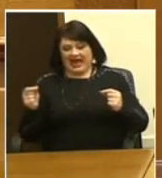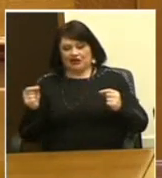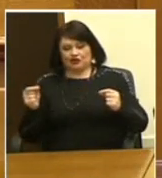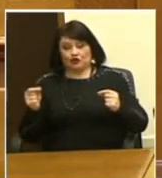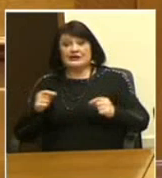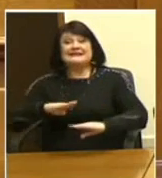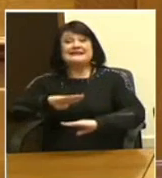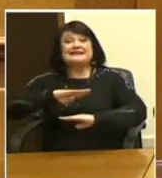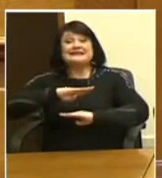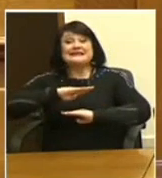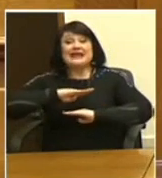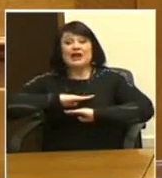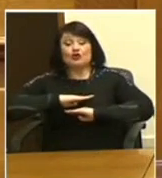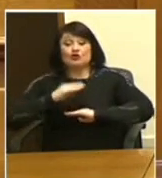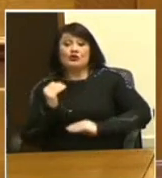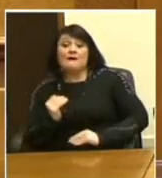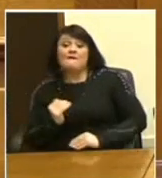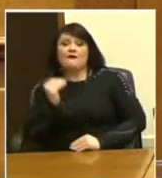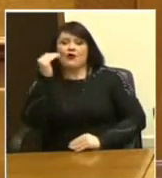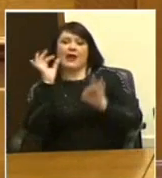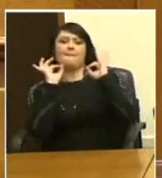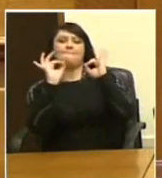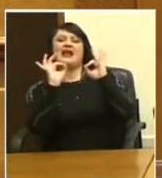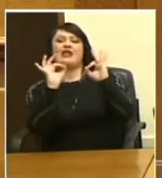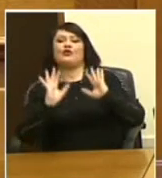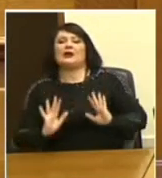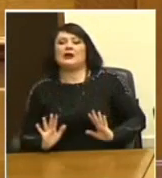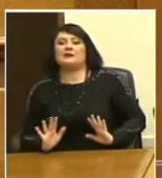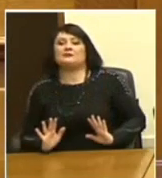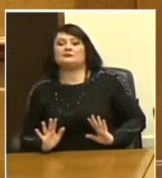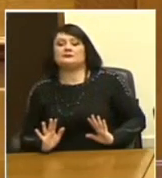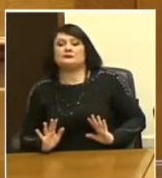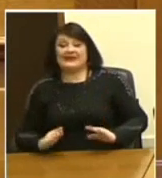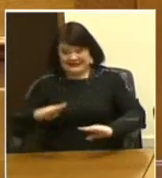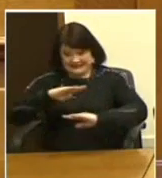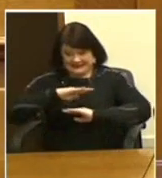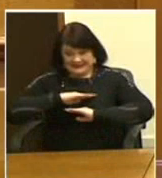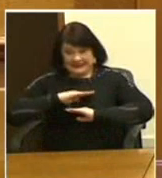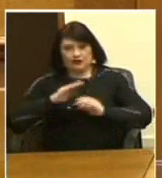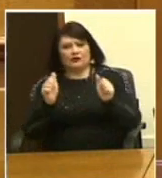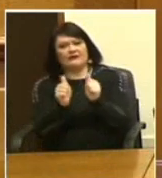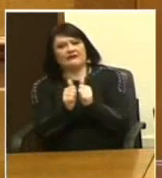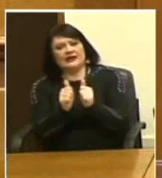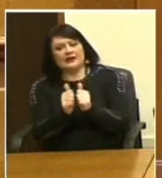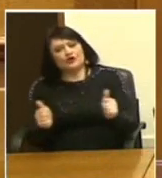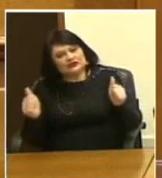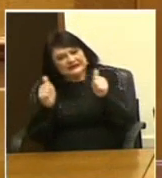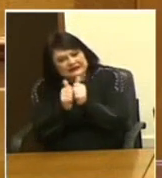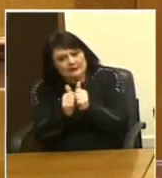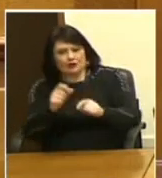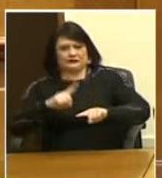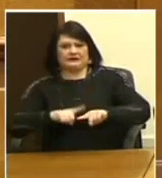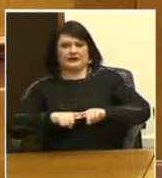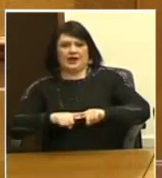στρατός της Βόρειας Μακεδονίας. Ένα στρατός που θα πρέπει να είναι φιλικός και σύμμαχος προς την Ελλάδα,